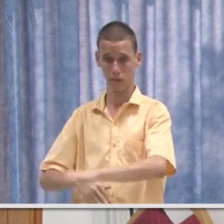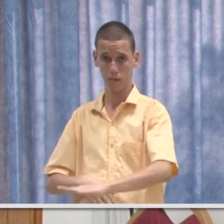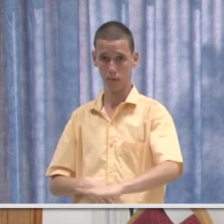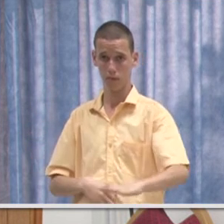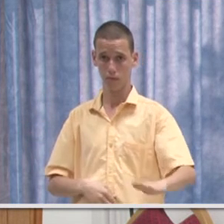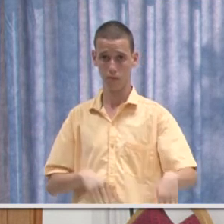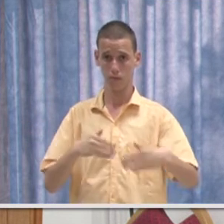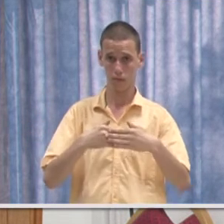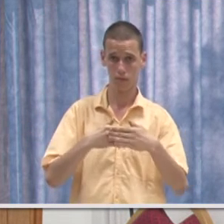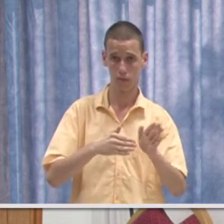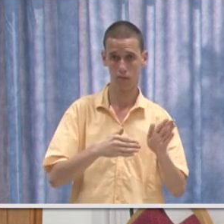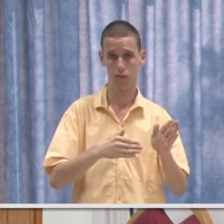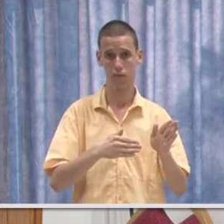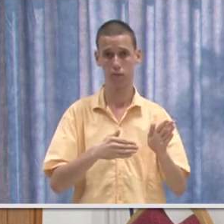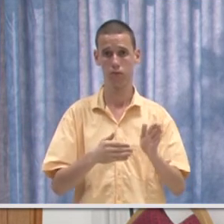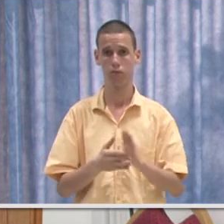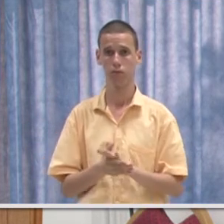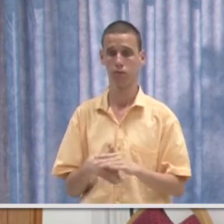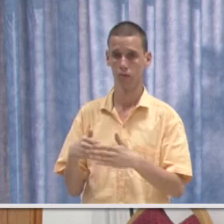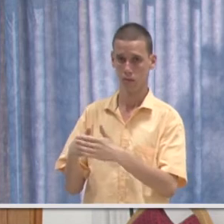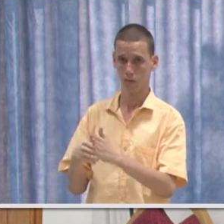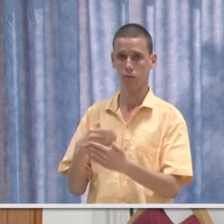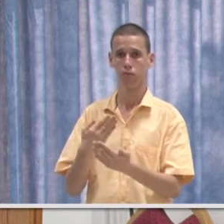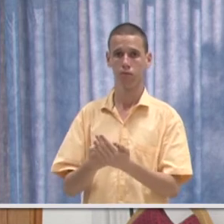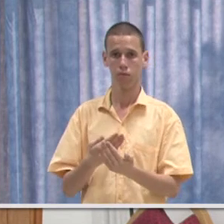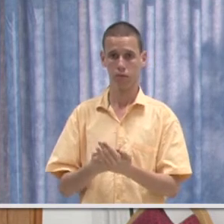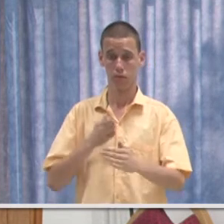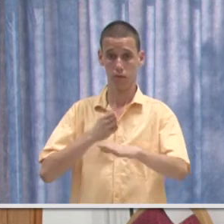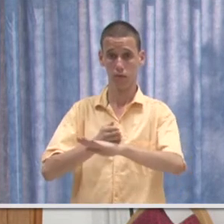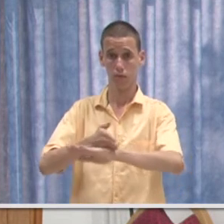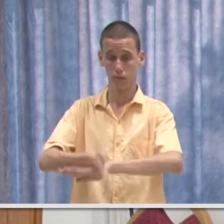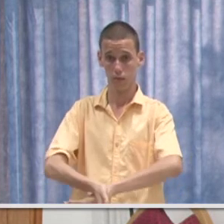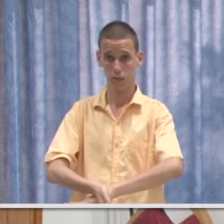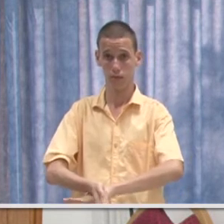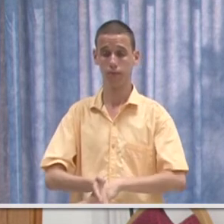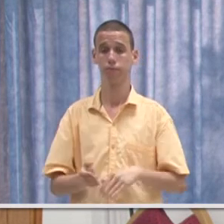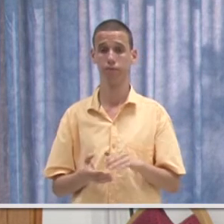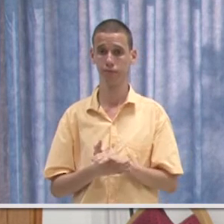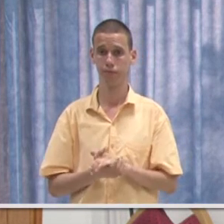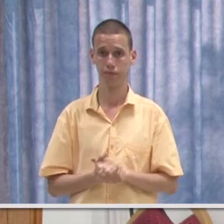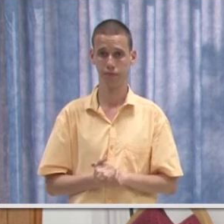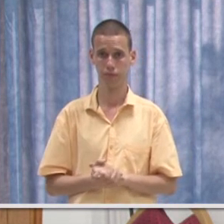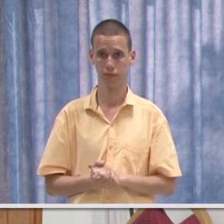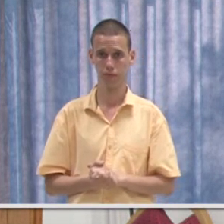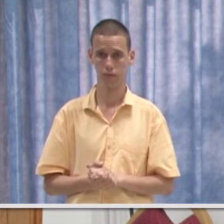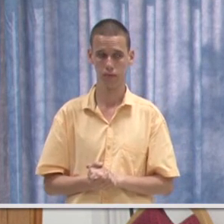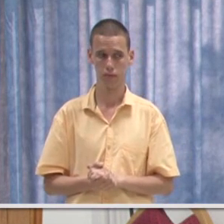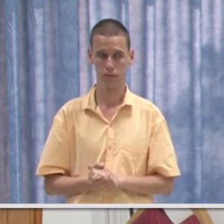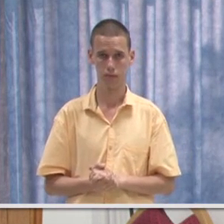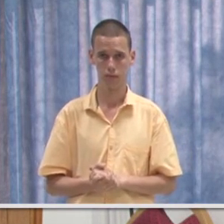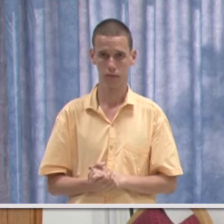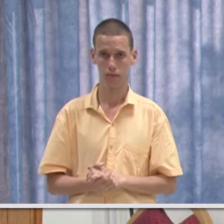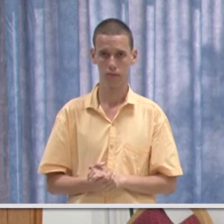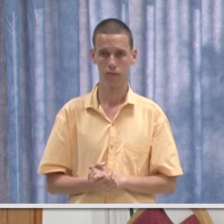augmenté. Même là, nous avons une clinique spécialisée pour les enfants ouverts. Nous pouvons continuer